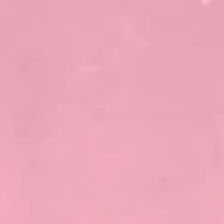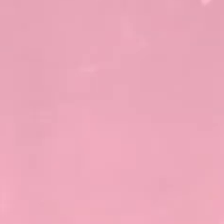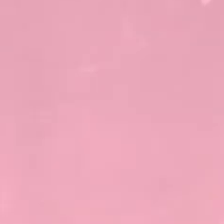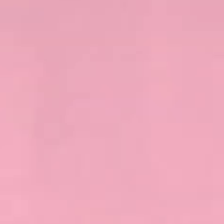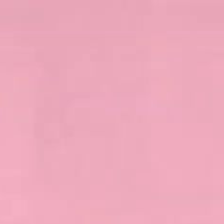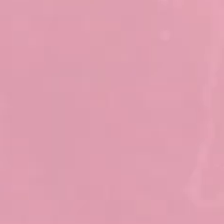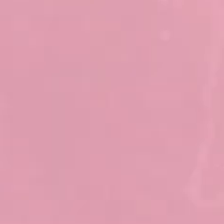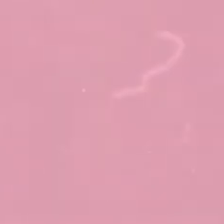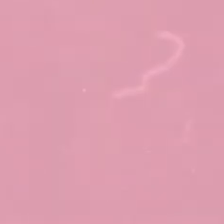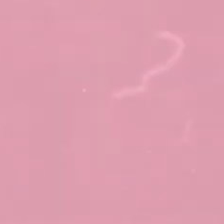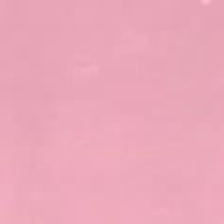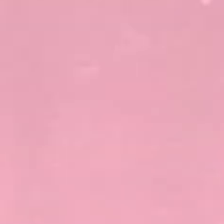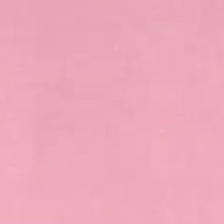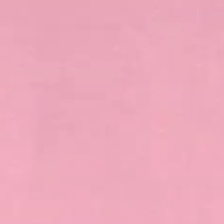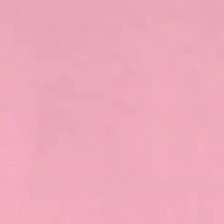hai hai